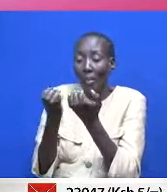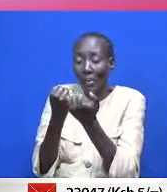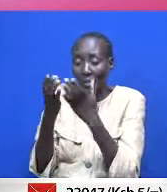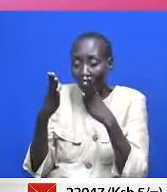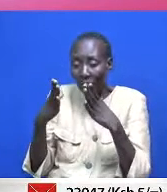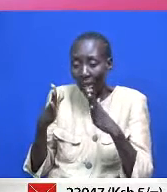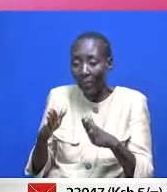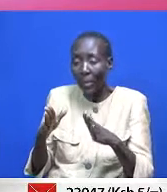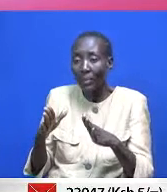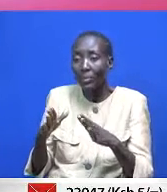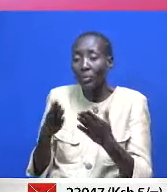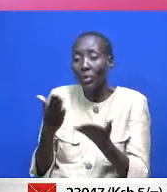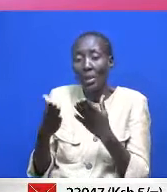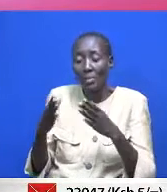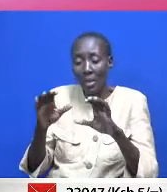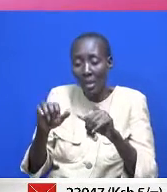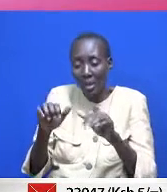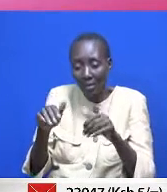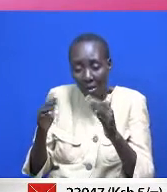mwalimu, awe